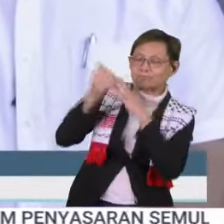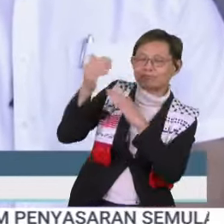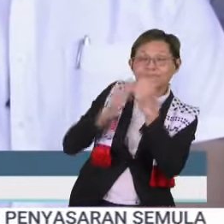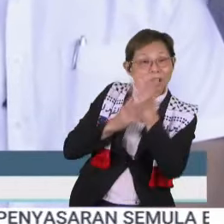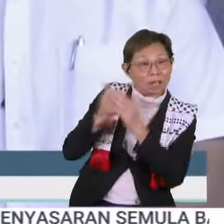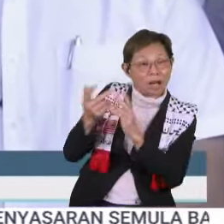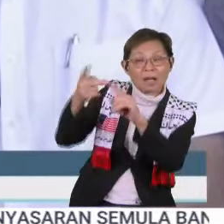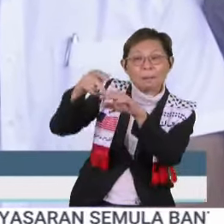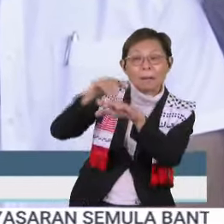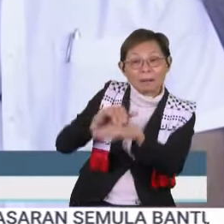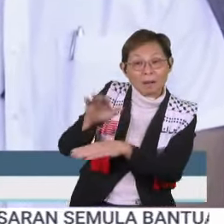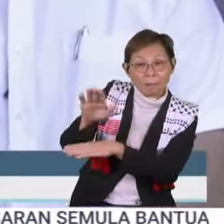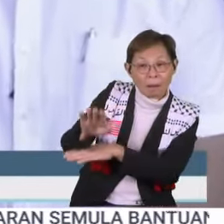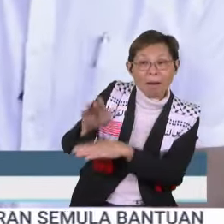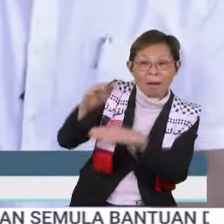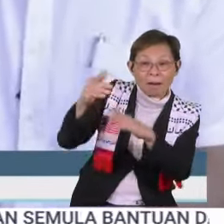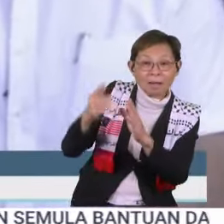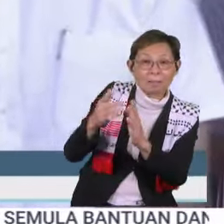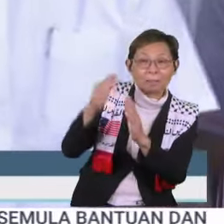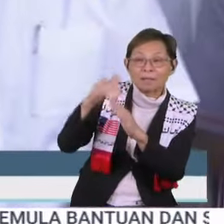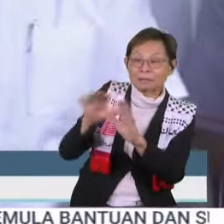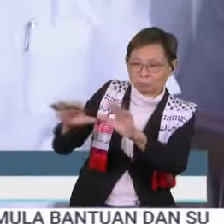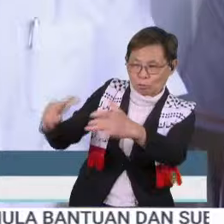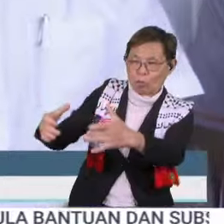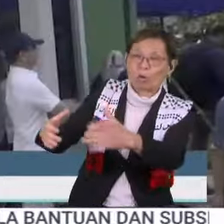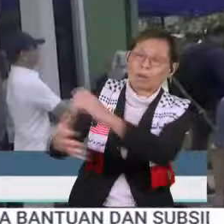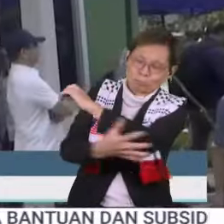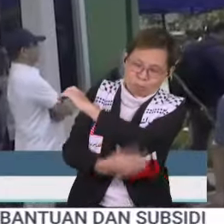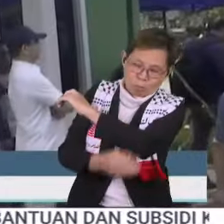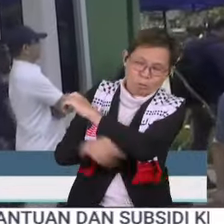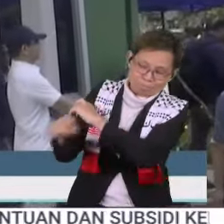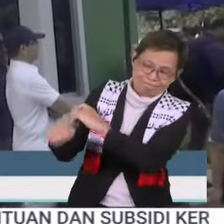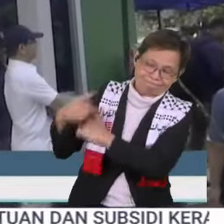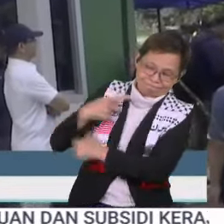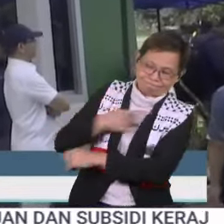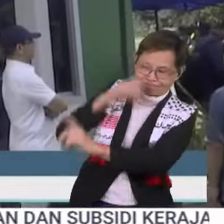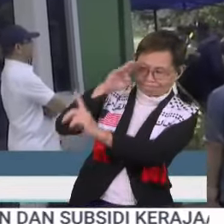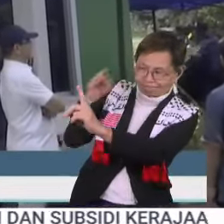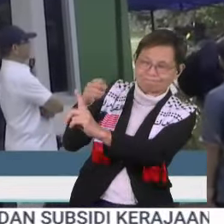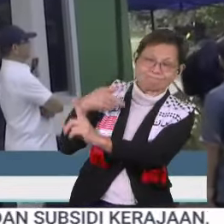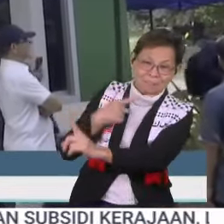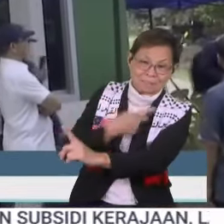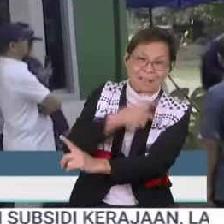kepada apa ini golongan sasar kita. Kita harap juga